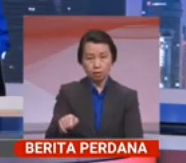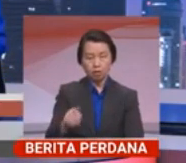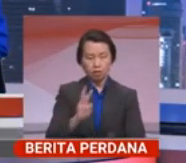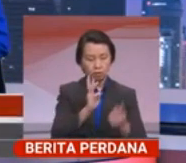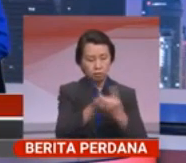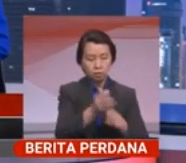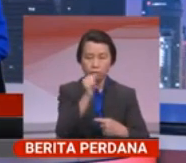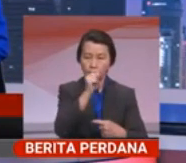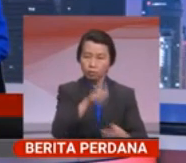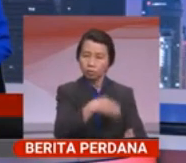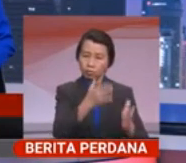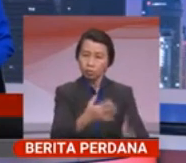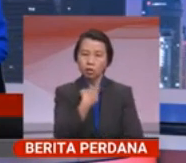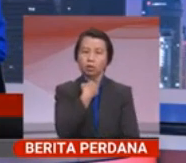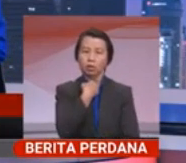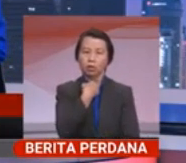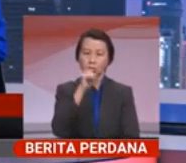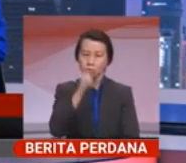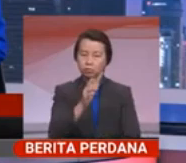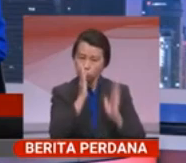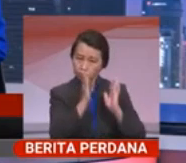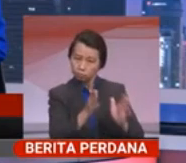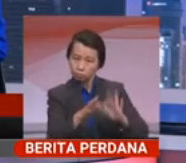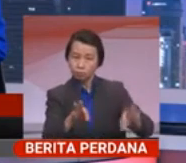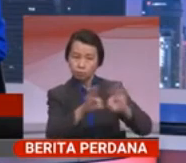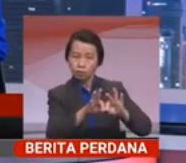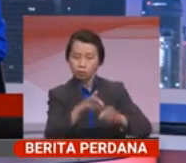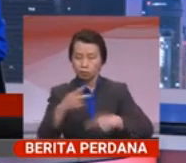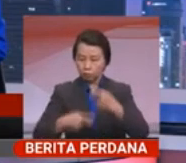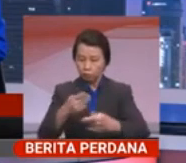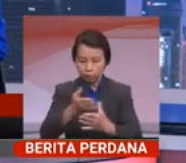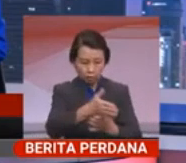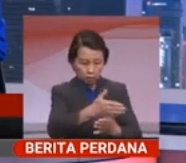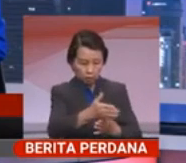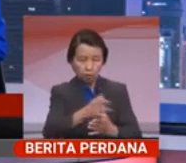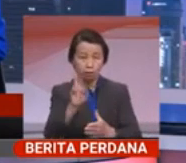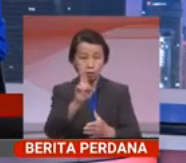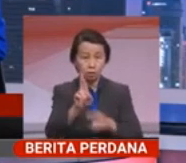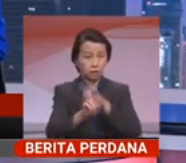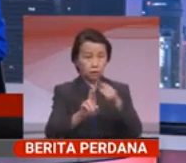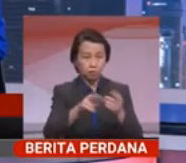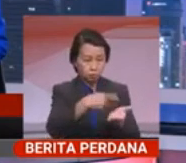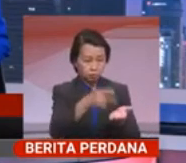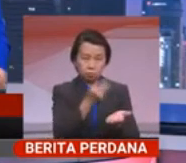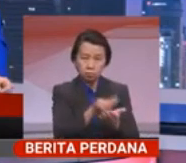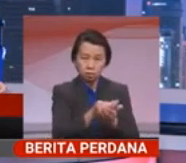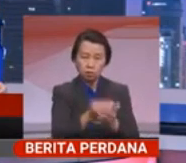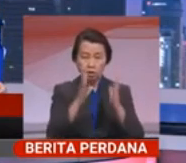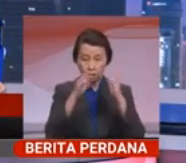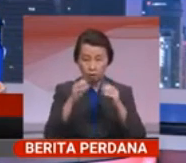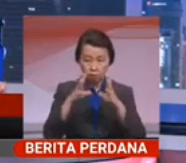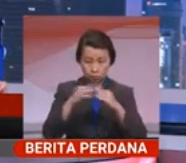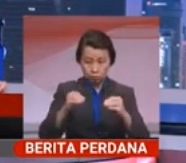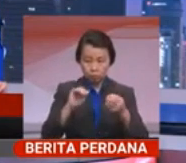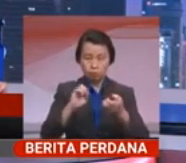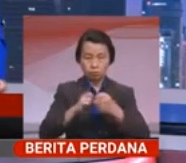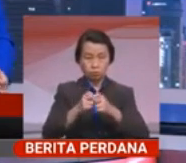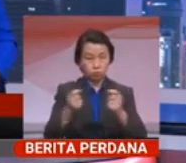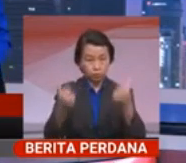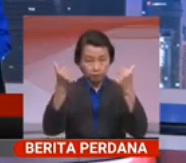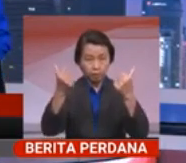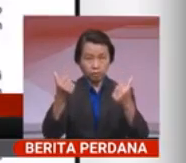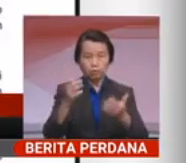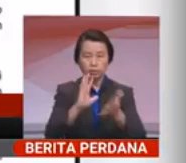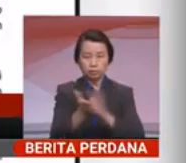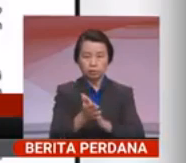dan pemuzik yang terkesan wajar diutamakan dan proses agihan royalti diharap diselesaikan segera. Sehubungan